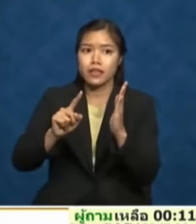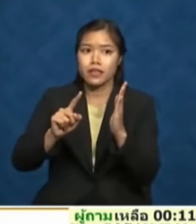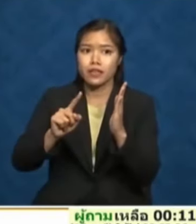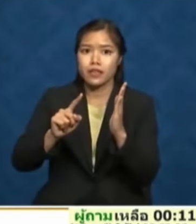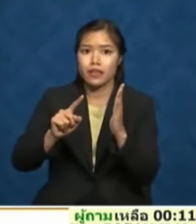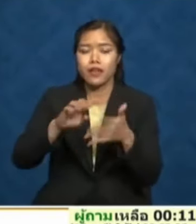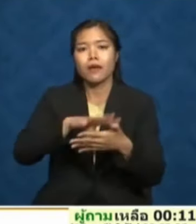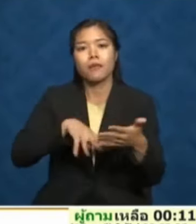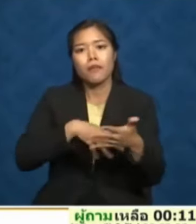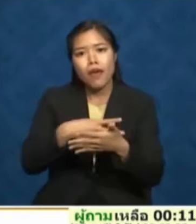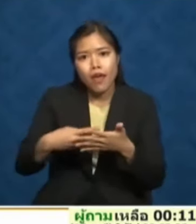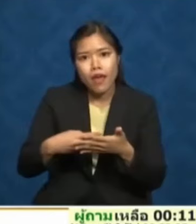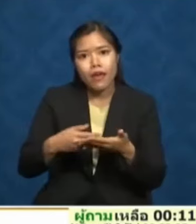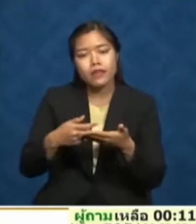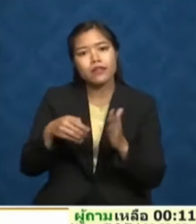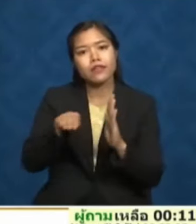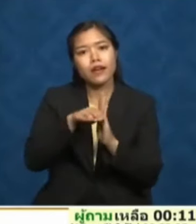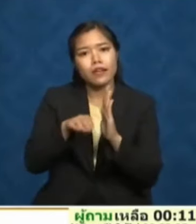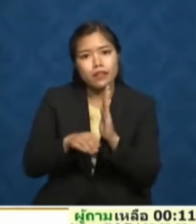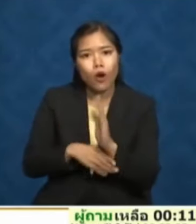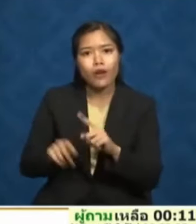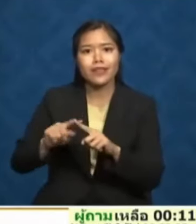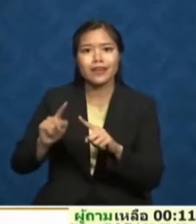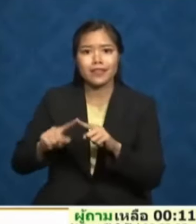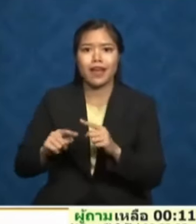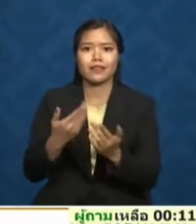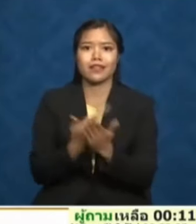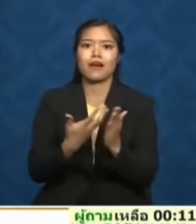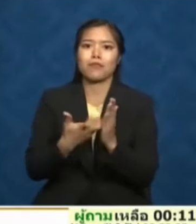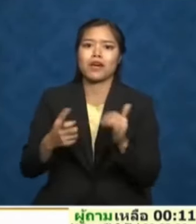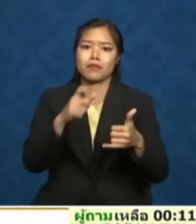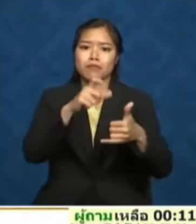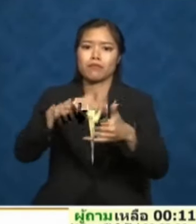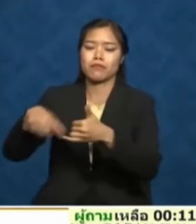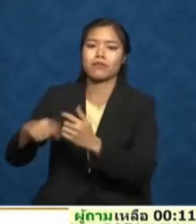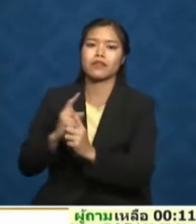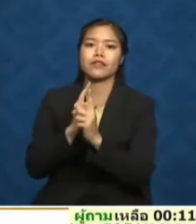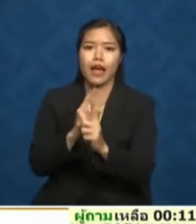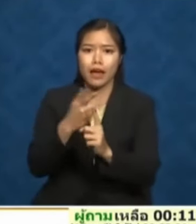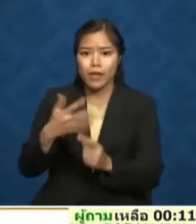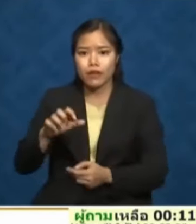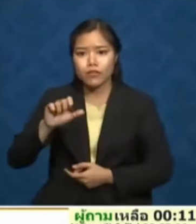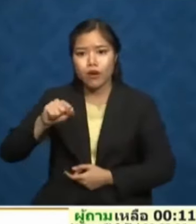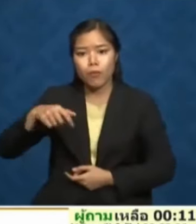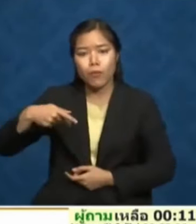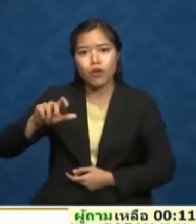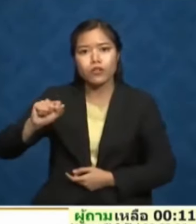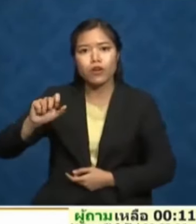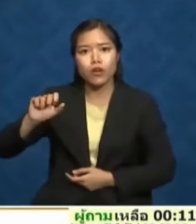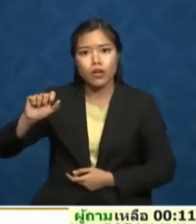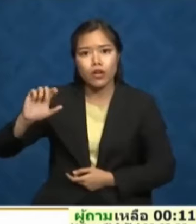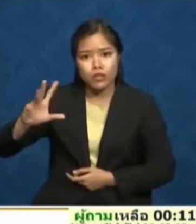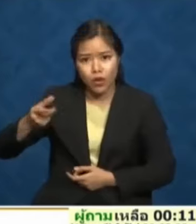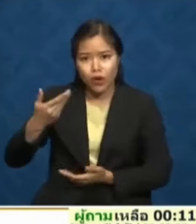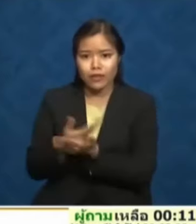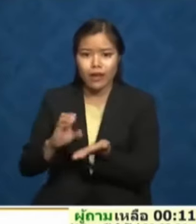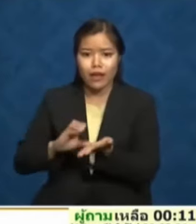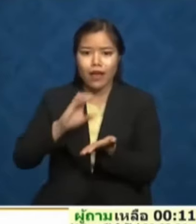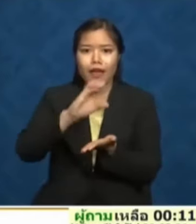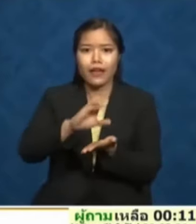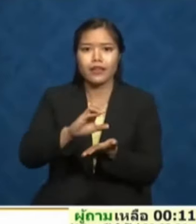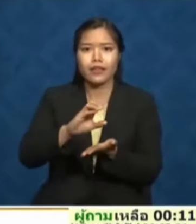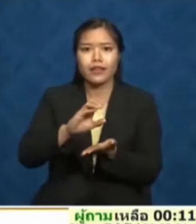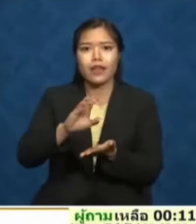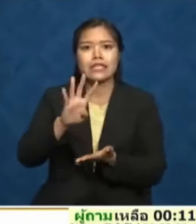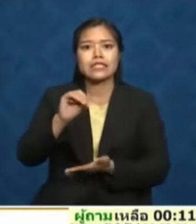การเบิกจ่ายแบบเหมาจ่ายรายหัวค่ะแถมสปสชก็ยังจ่ายให้คลินิกชุมชนอบอุ่นแค่ร้อยละ 70จากราคา